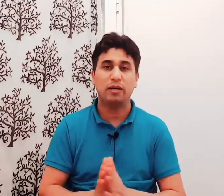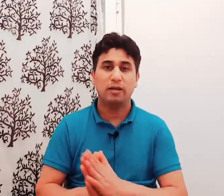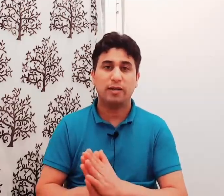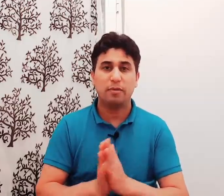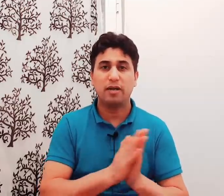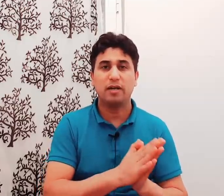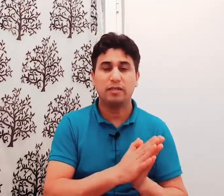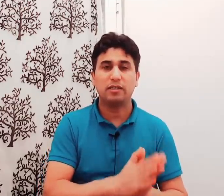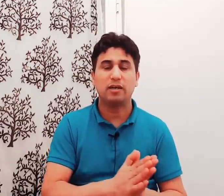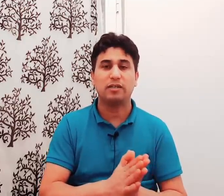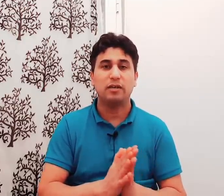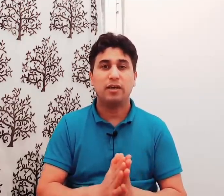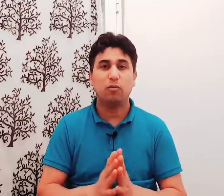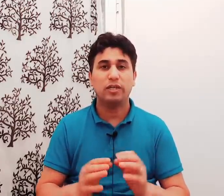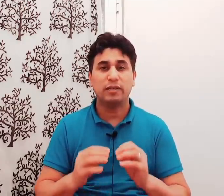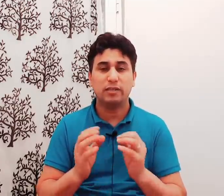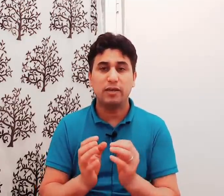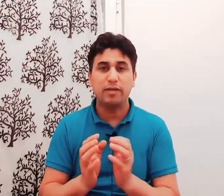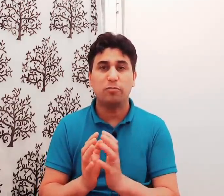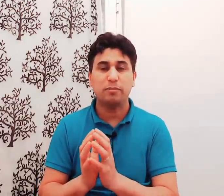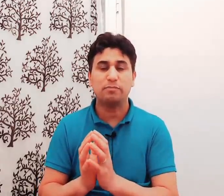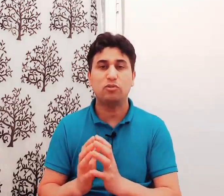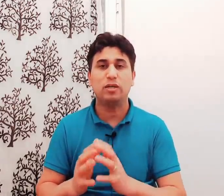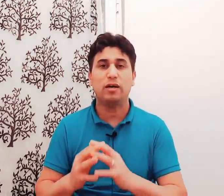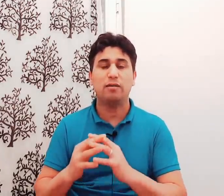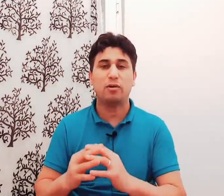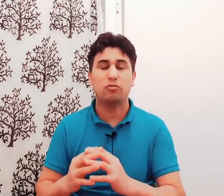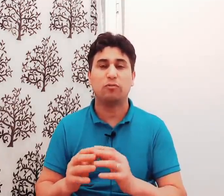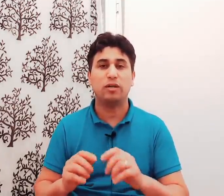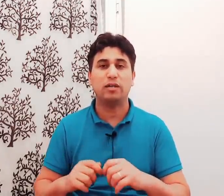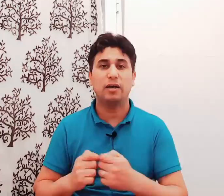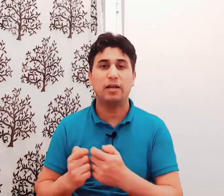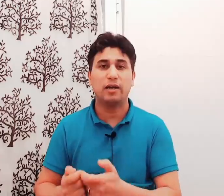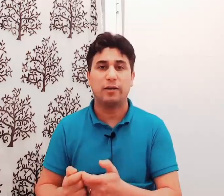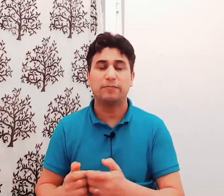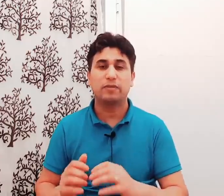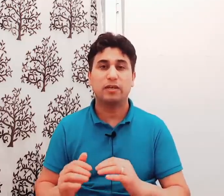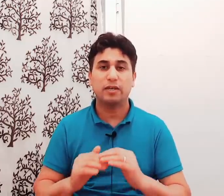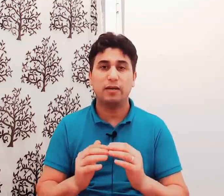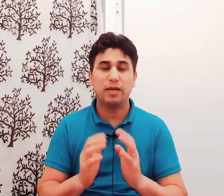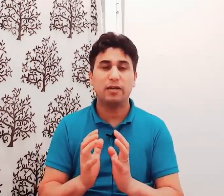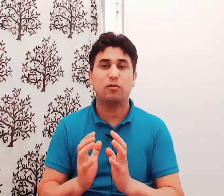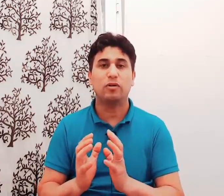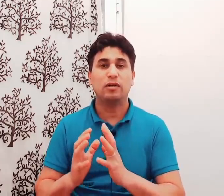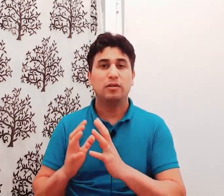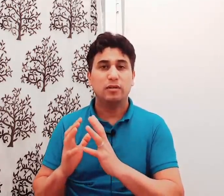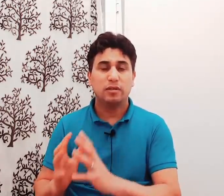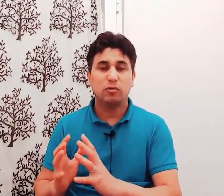الحكومة كمرحلة انتقالية. هذا هو اللي كاين. تكلم ليهم كما سمعتوا على الباكونة ولا على اللقاح، قال